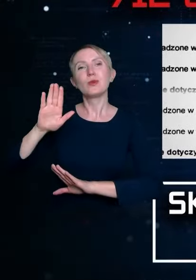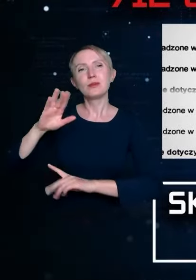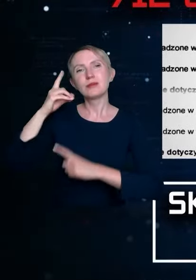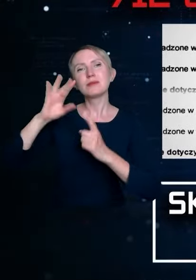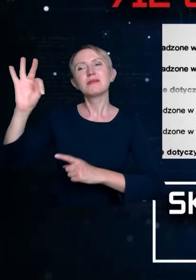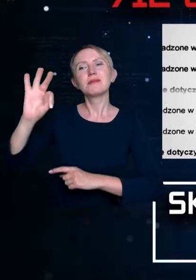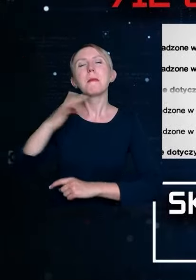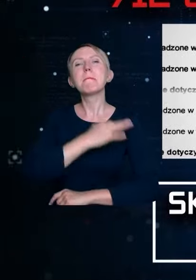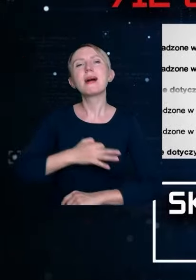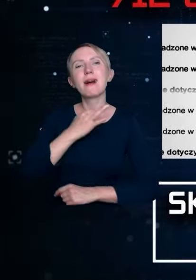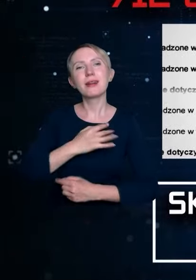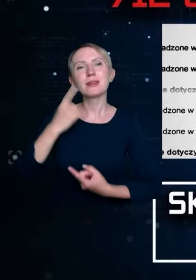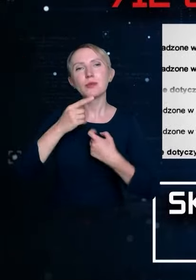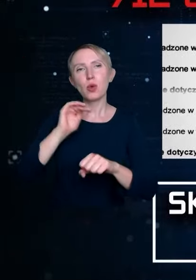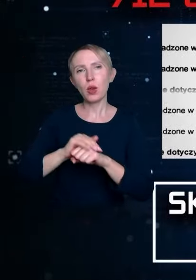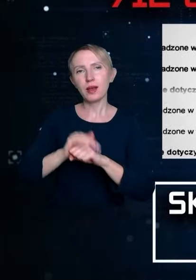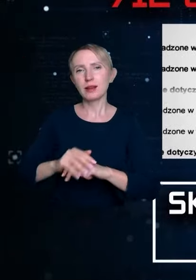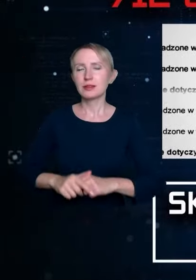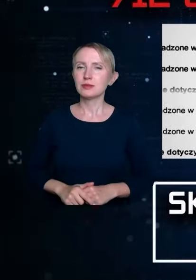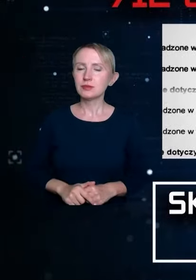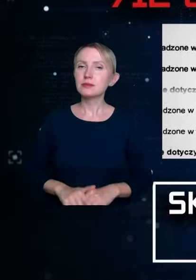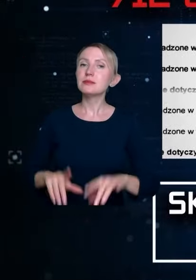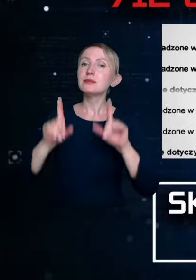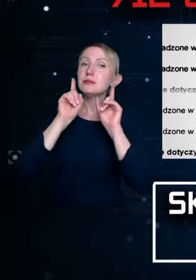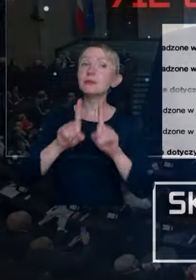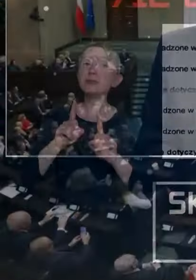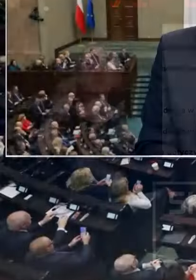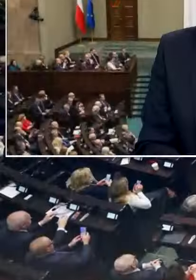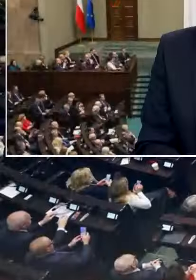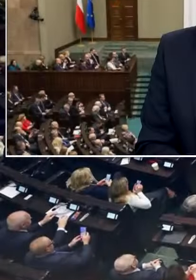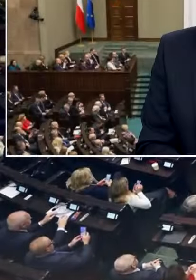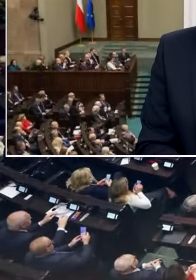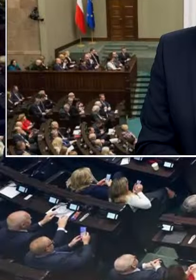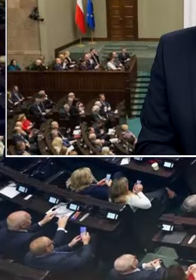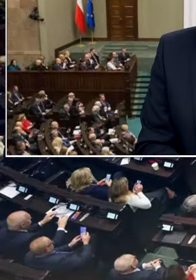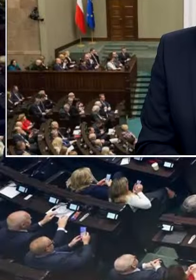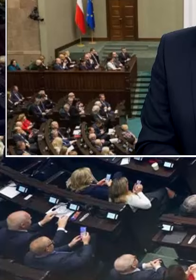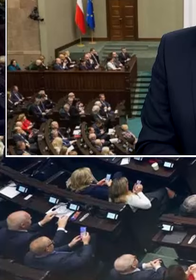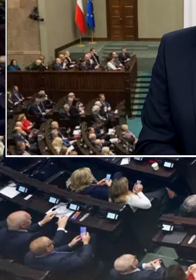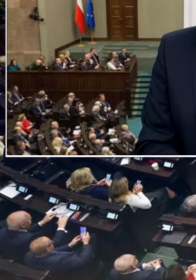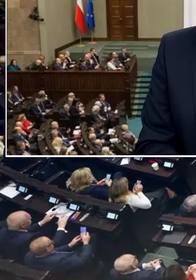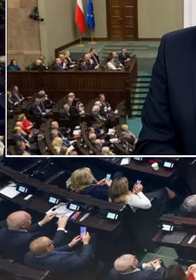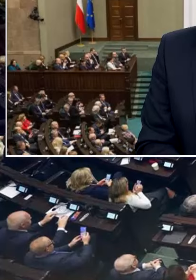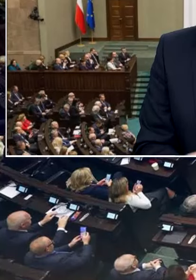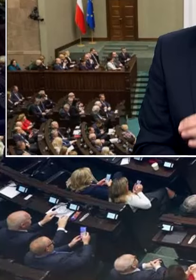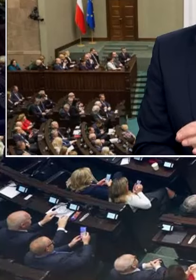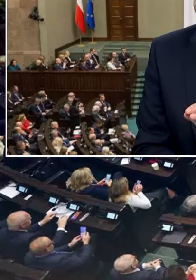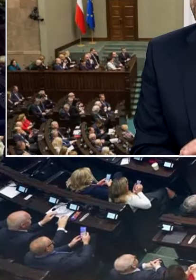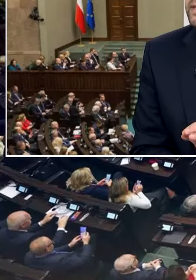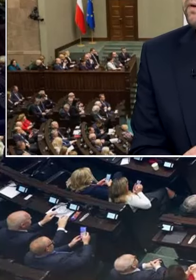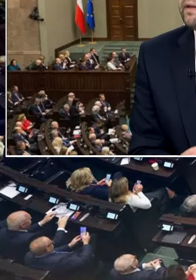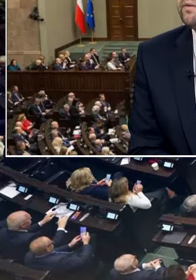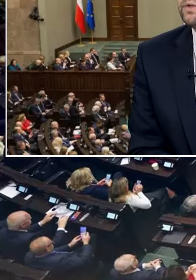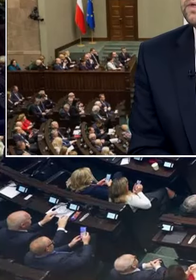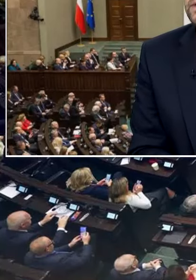swojego partyjnego kolegi. Ale wracając do rzeczy, rzeczywiście jest to bardzo ważna kwestia, ponieważ w polskim życiu publicznym ważna jest